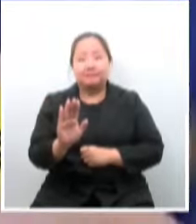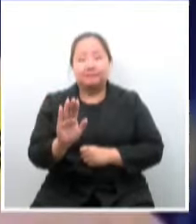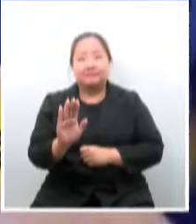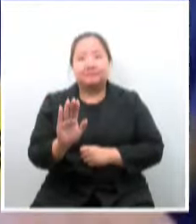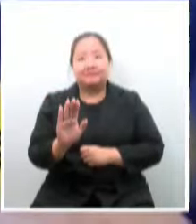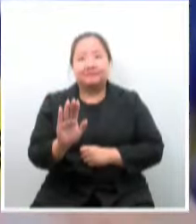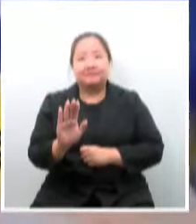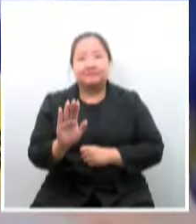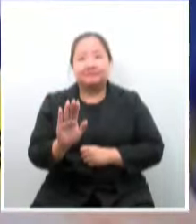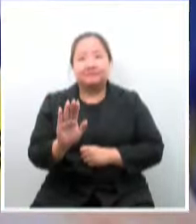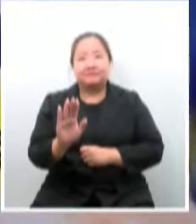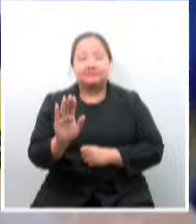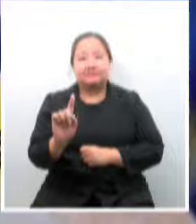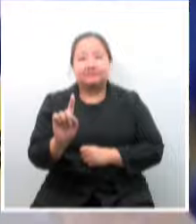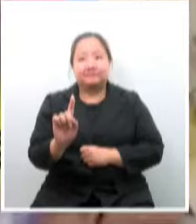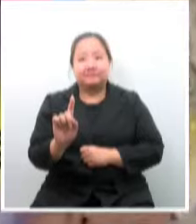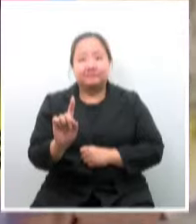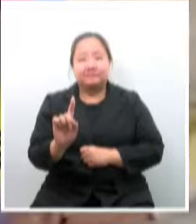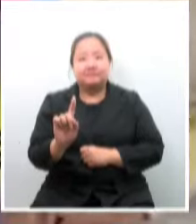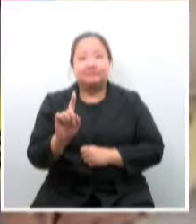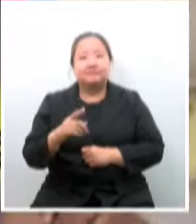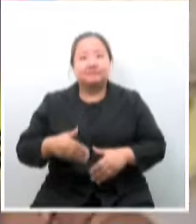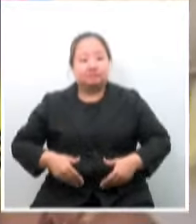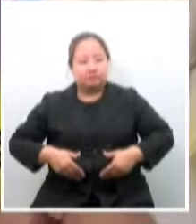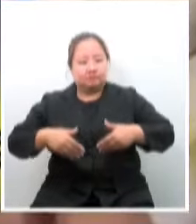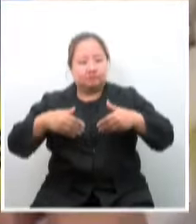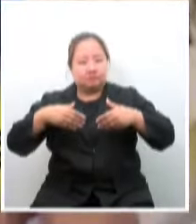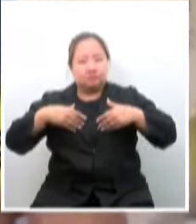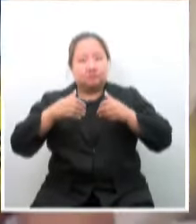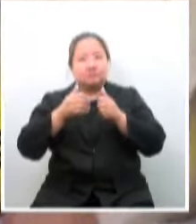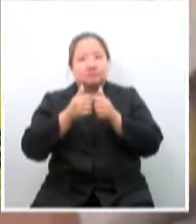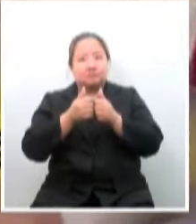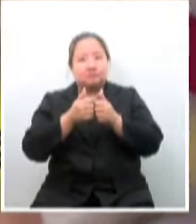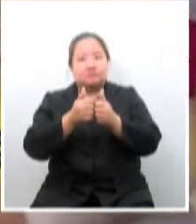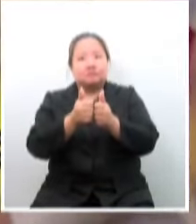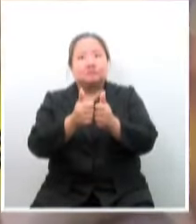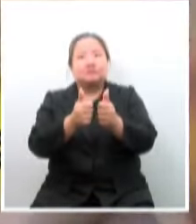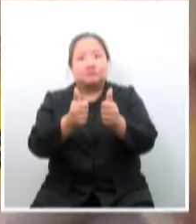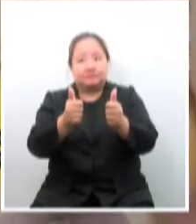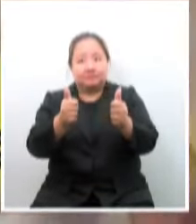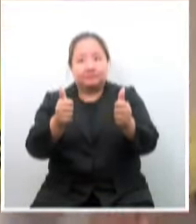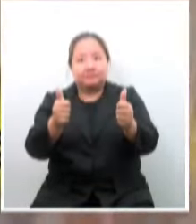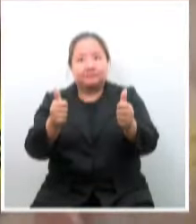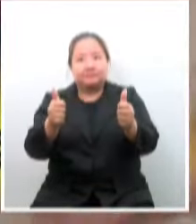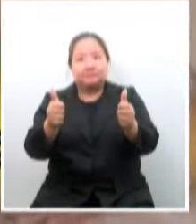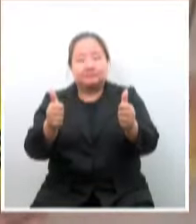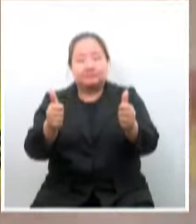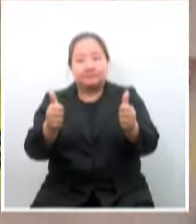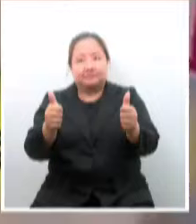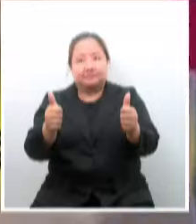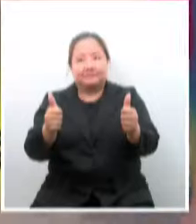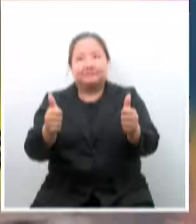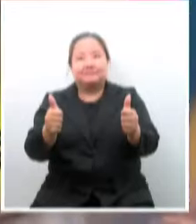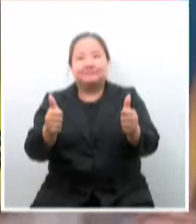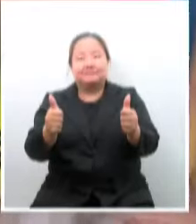ใครจงใช้ชีวิตบนความ